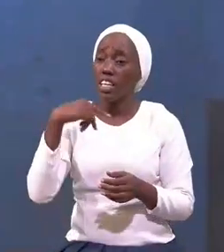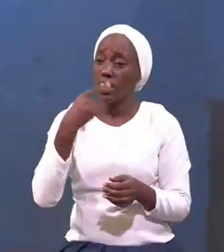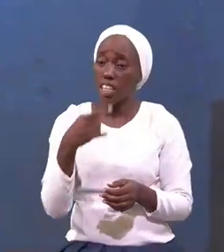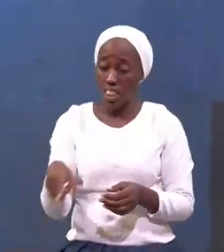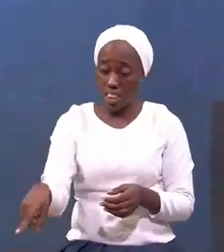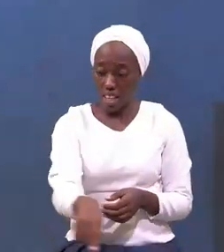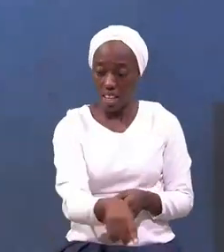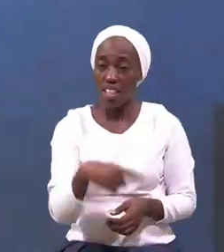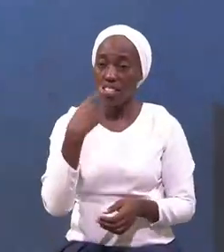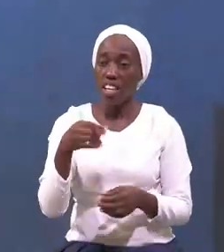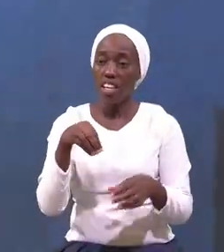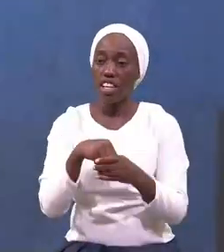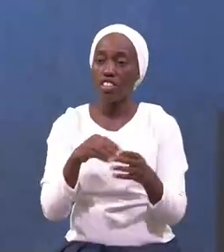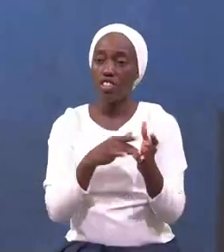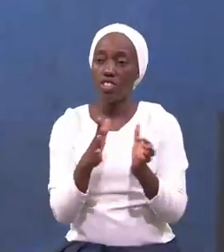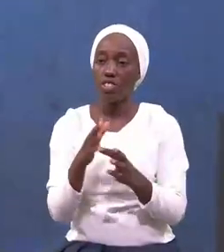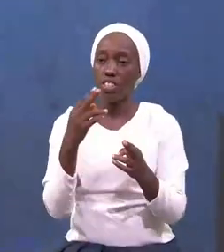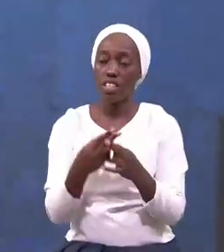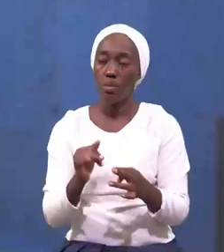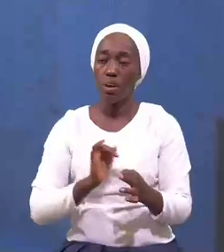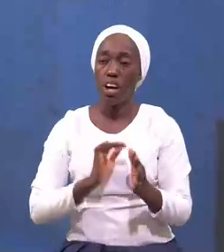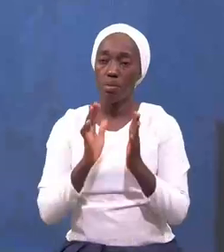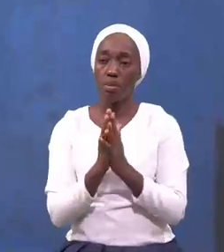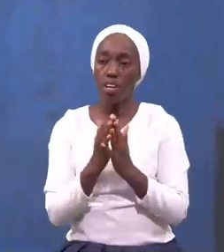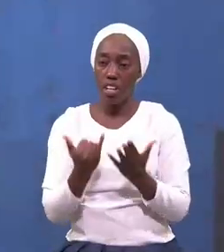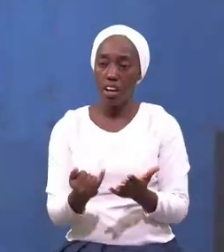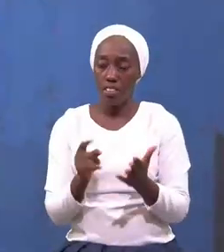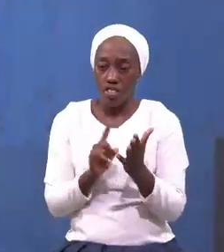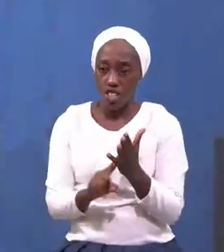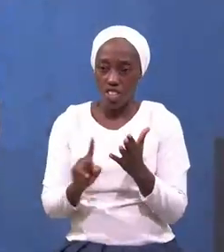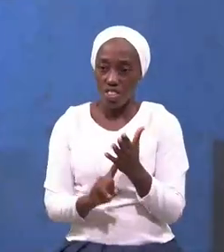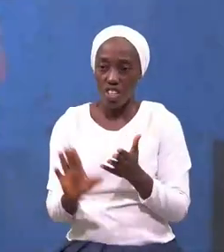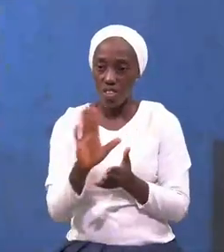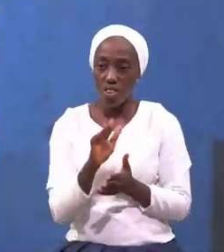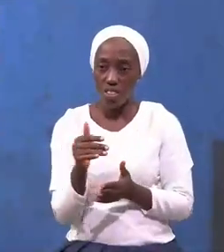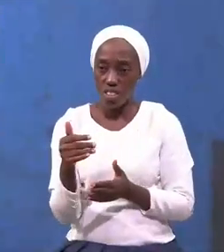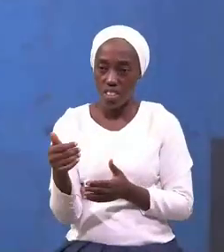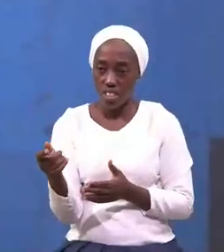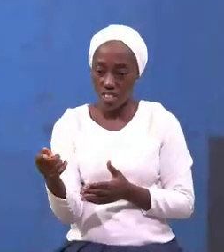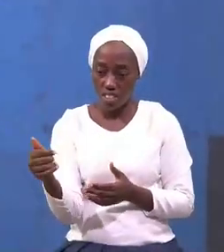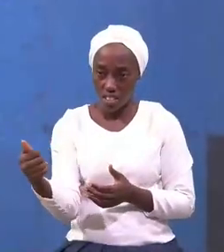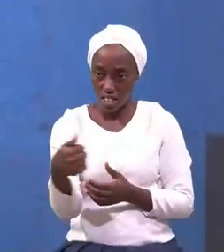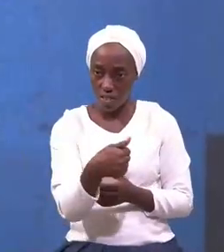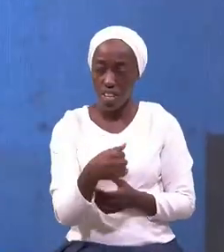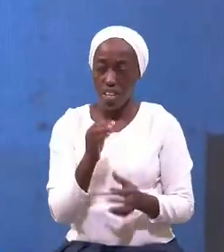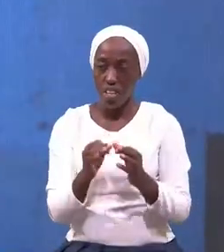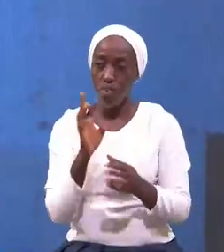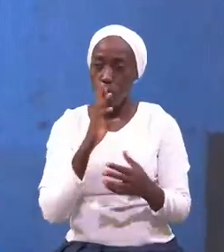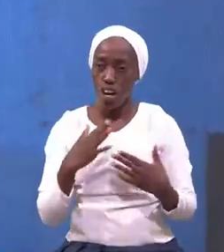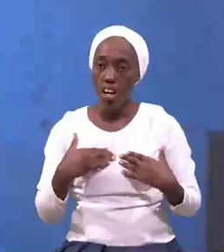Et ils ont répété, au nom de Jésus, j'ai prié. J'ai dit maintenant, examinez-vous. Si vous êtes guéris,